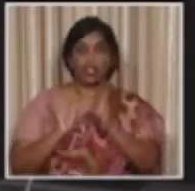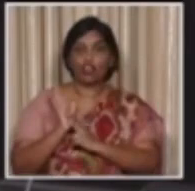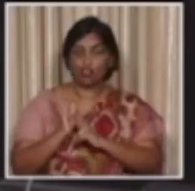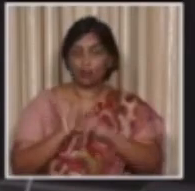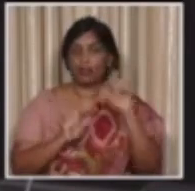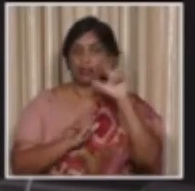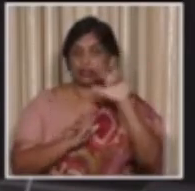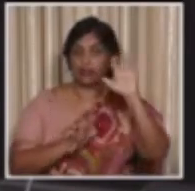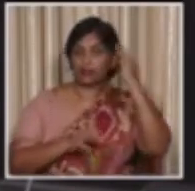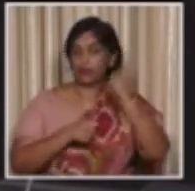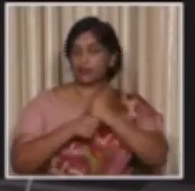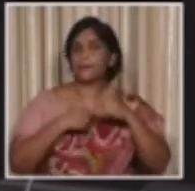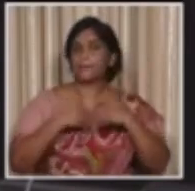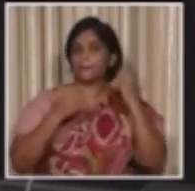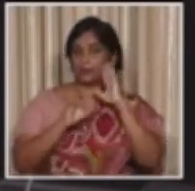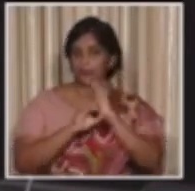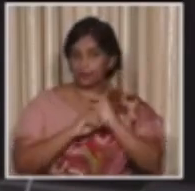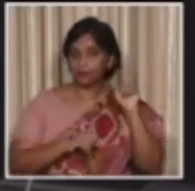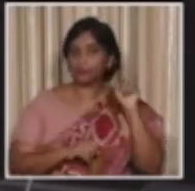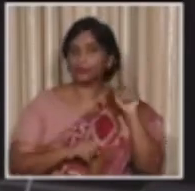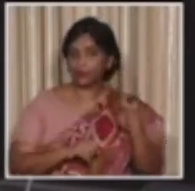රජයේ අතිවිශේෂ ගැසට් අංකේ